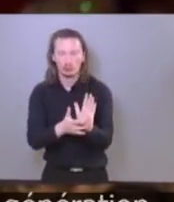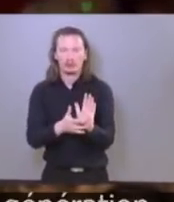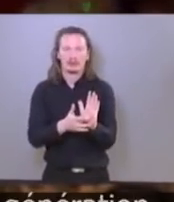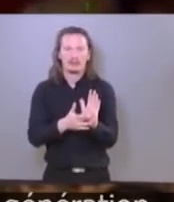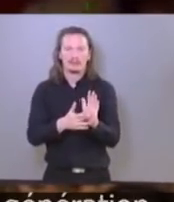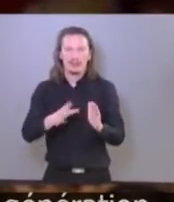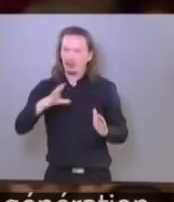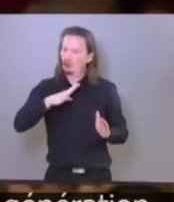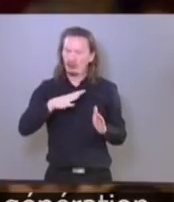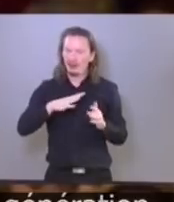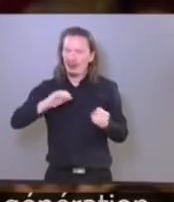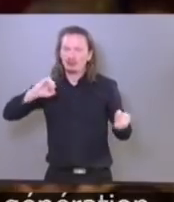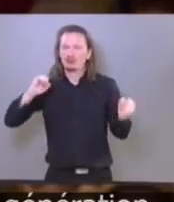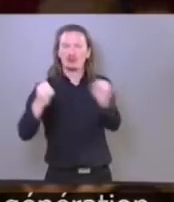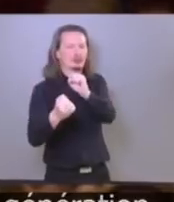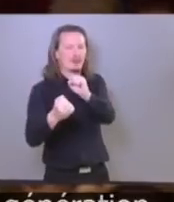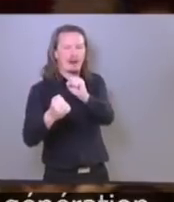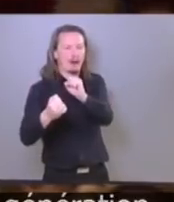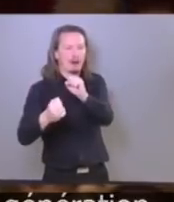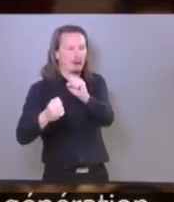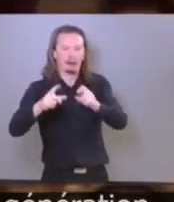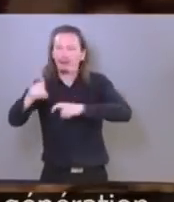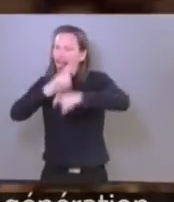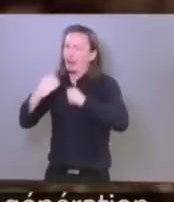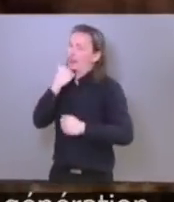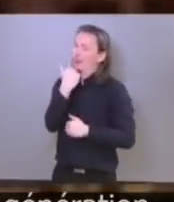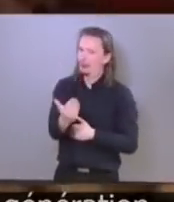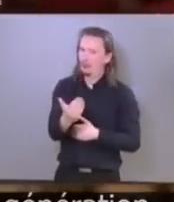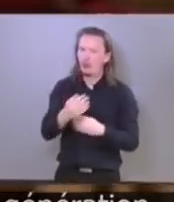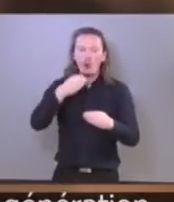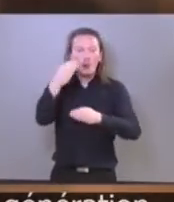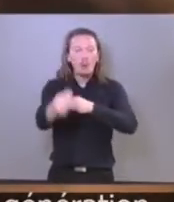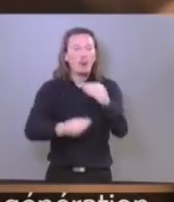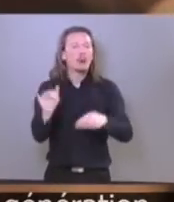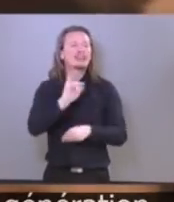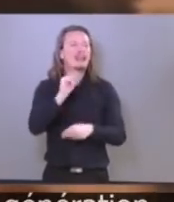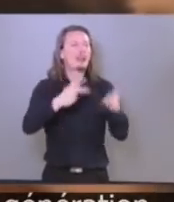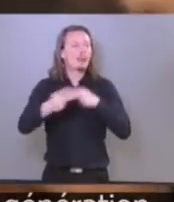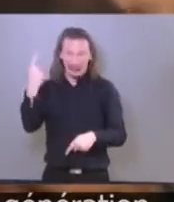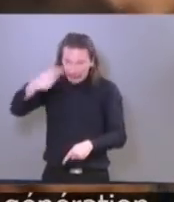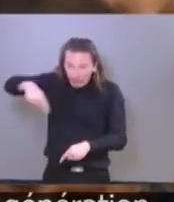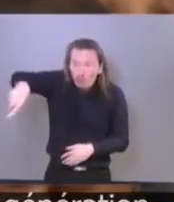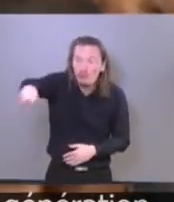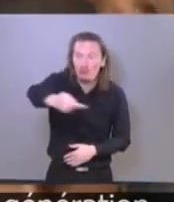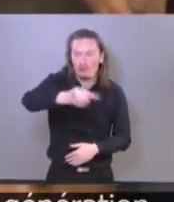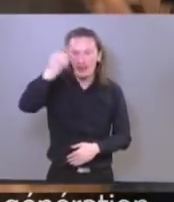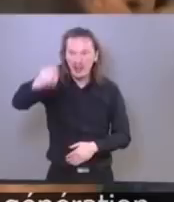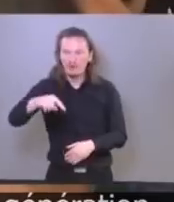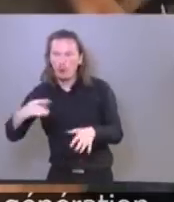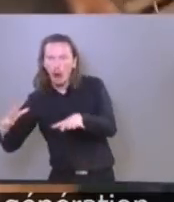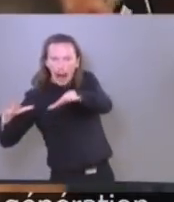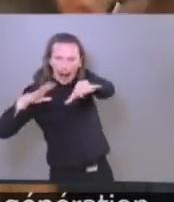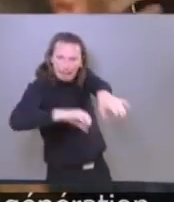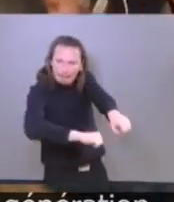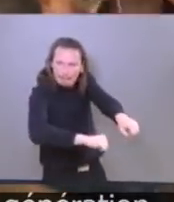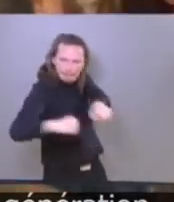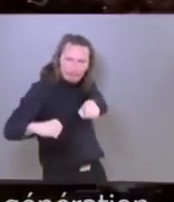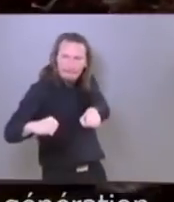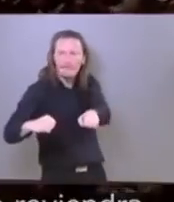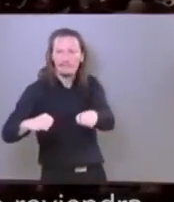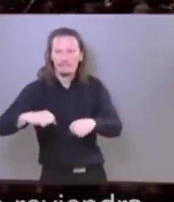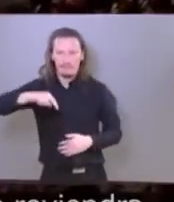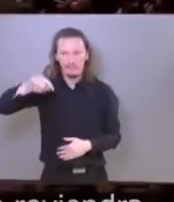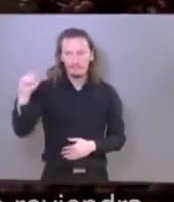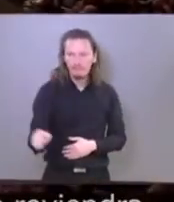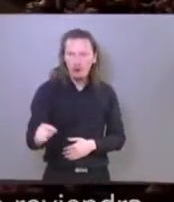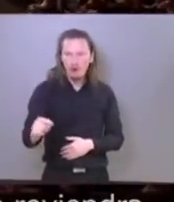points sont irréversibles. Ce monde vous appartient. Il faut vous en emparer. Il faut